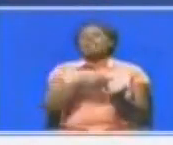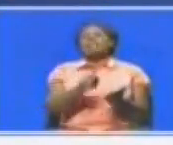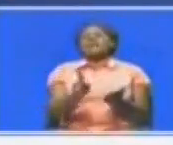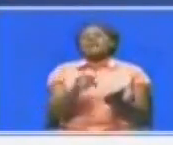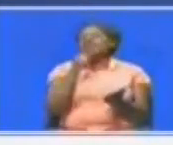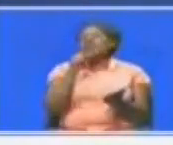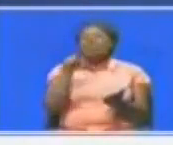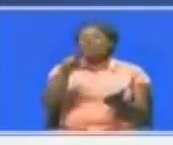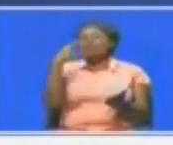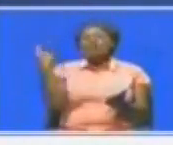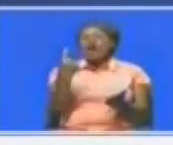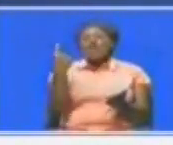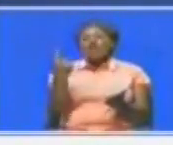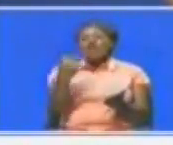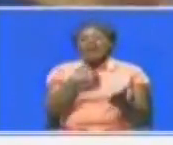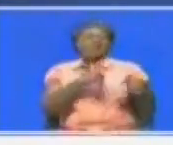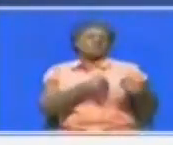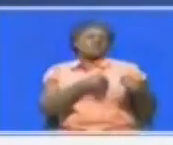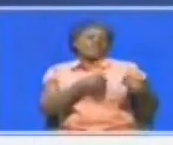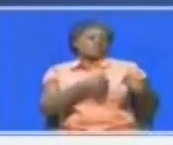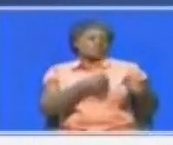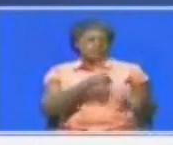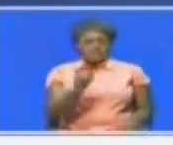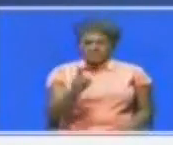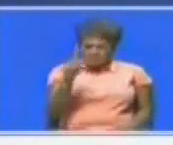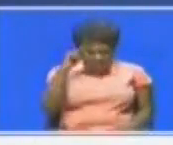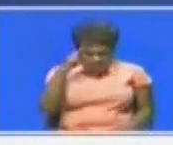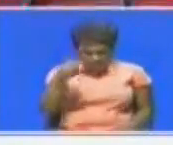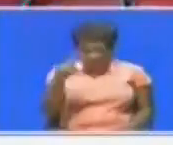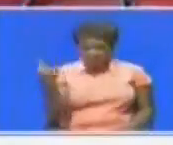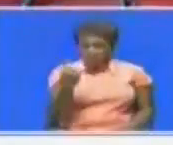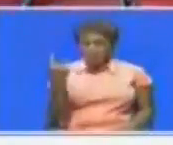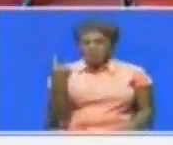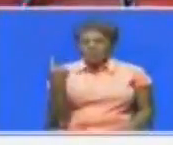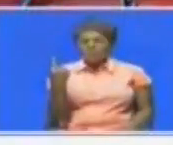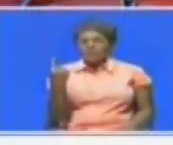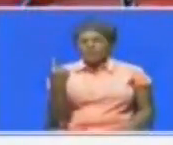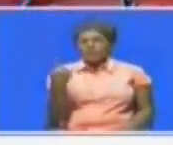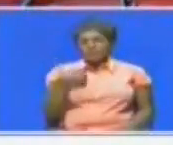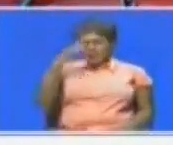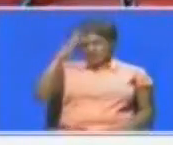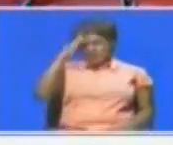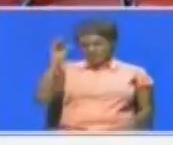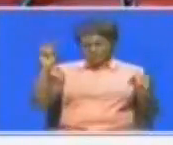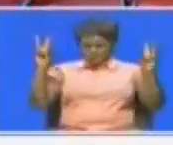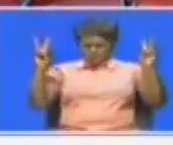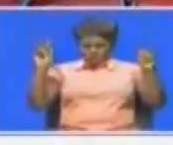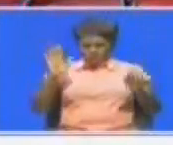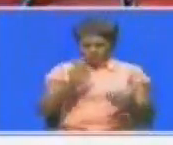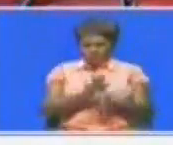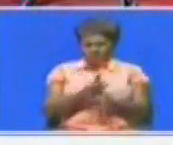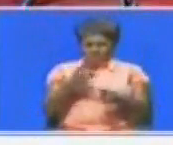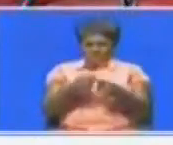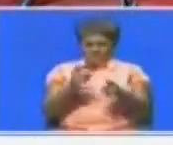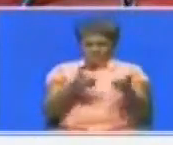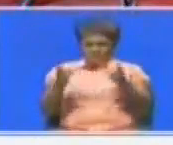hivyo usiringie unasema ati niko na girlfriend na uko na bibi ukifikiria ni wewe peke yako. Tukimalizia bikifimbo, kwa sababu najua hoja ni nyingi, lakini ni mwelekezo wangu ananiambia